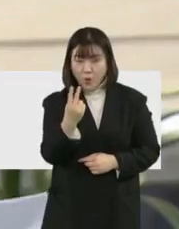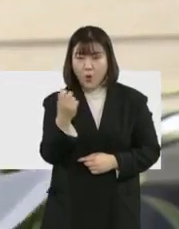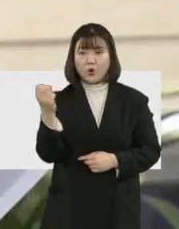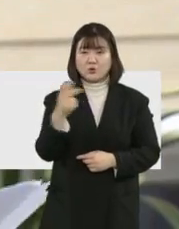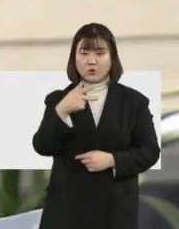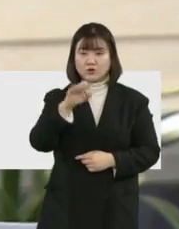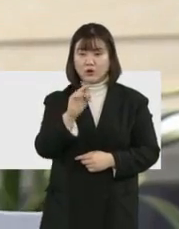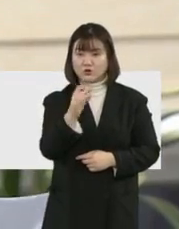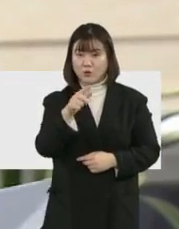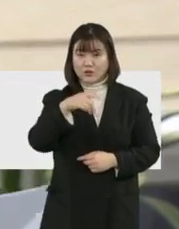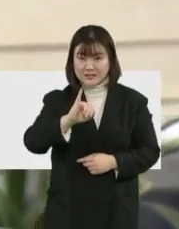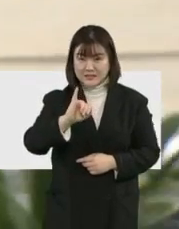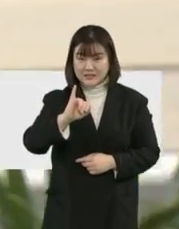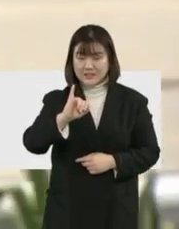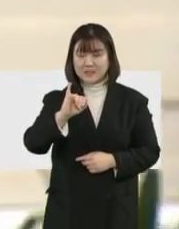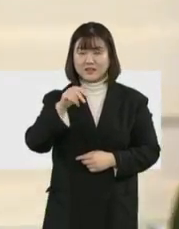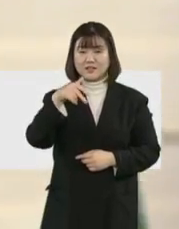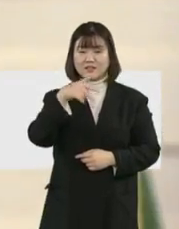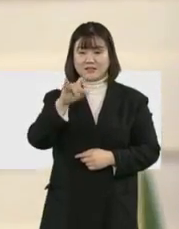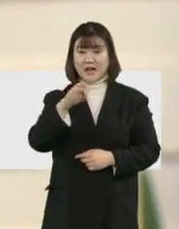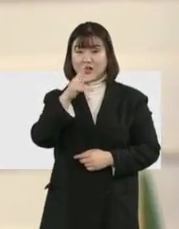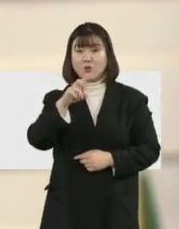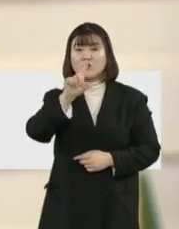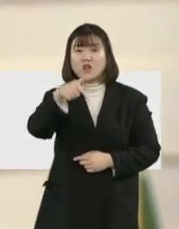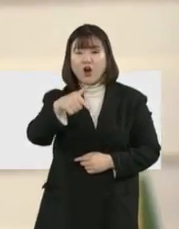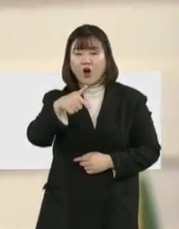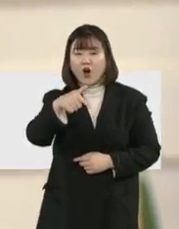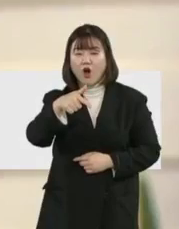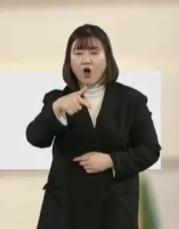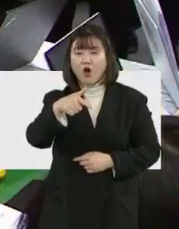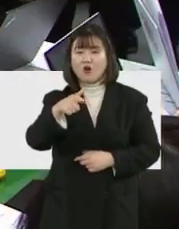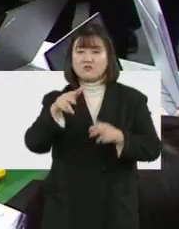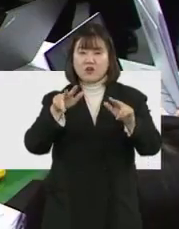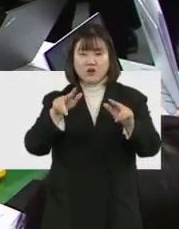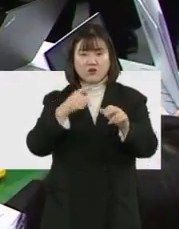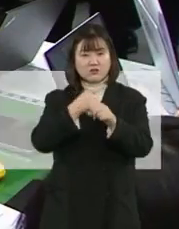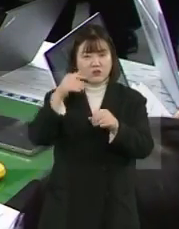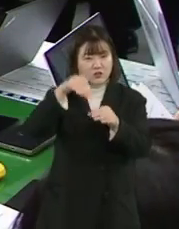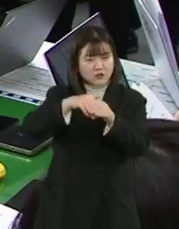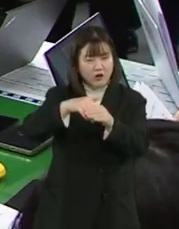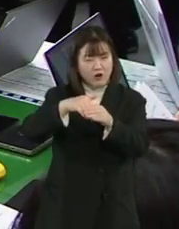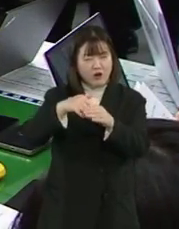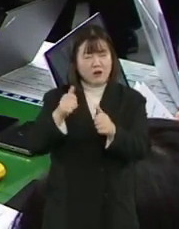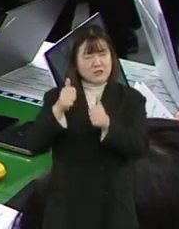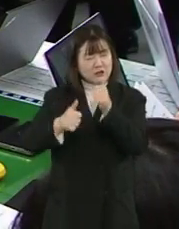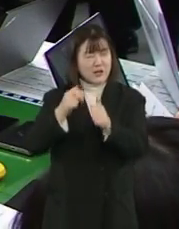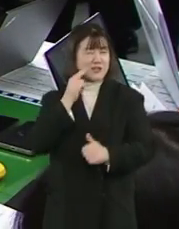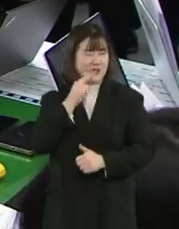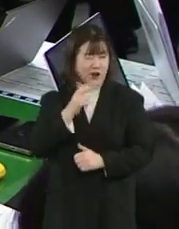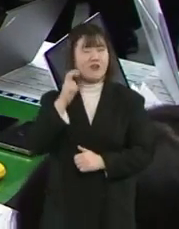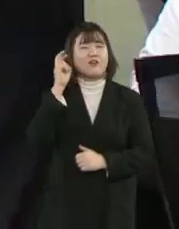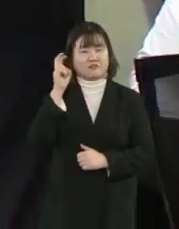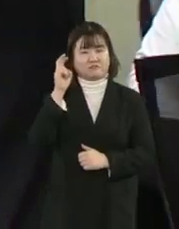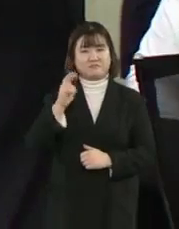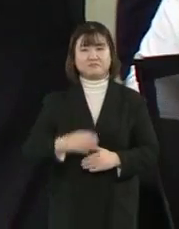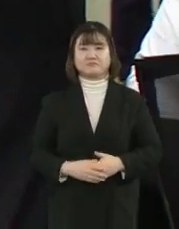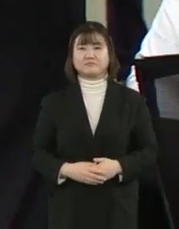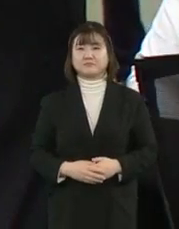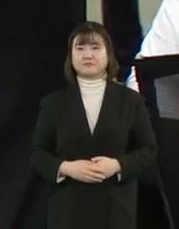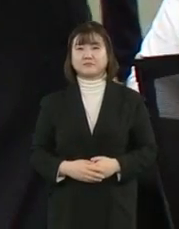시장과 적 용 기 전 국회의원 장동혁 전 시당 위원장 등이 경선 과정에서 치열한 경쟁을 거래 걸로